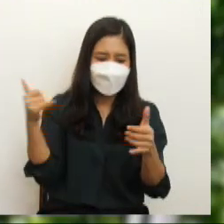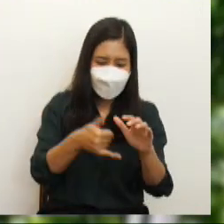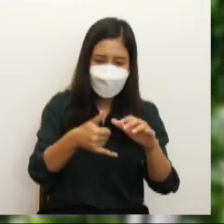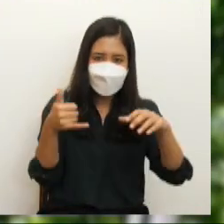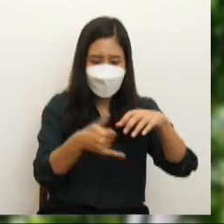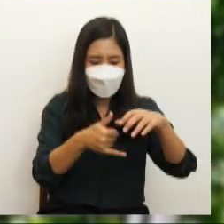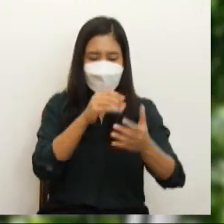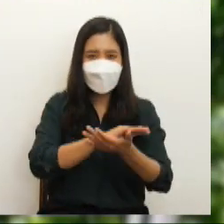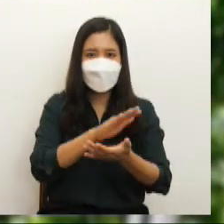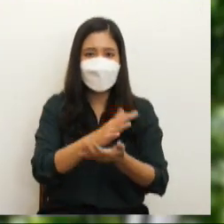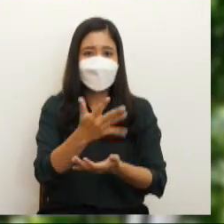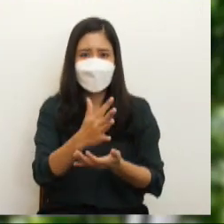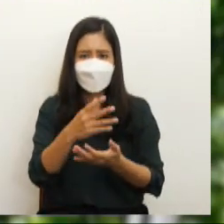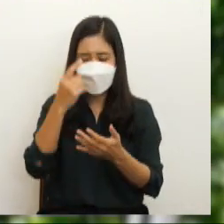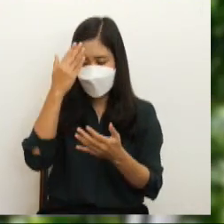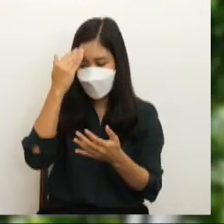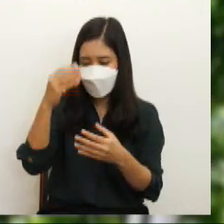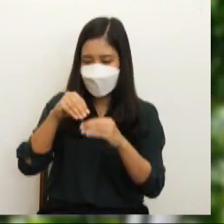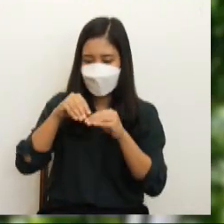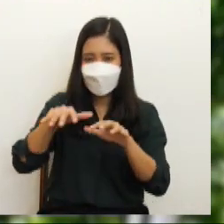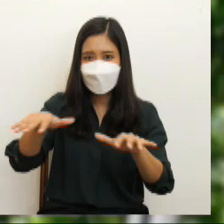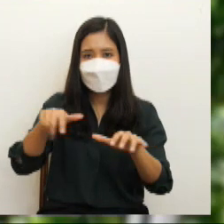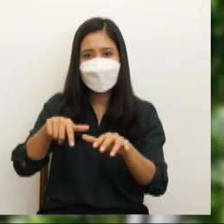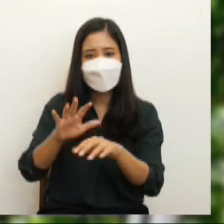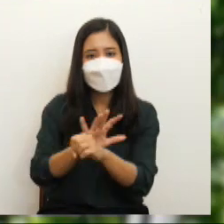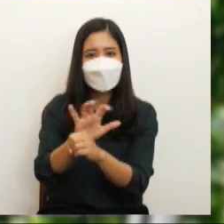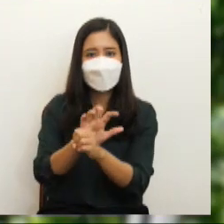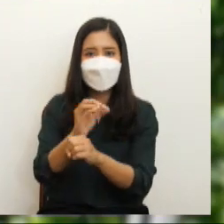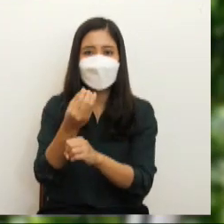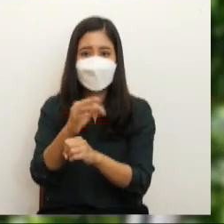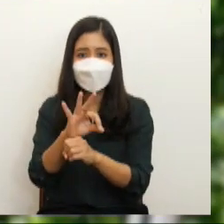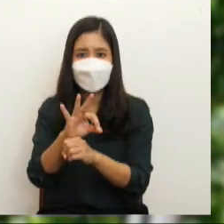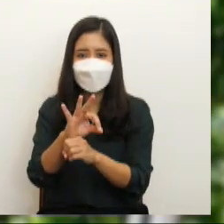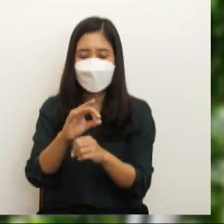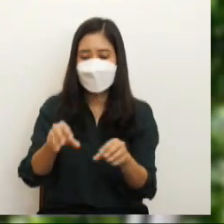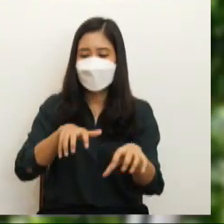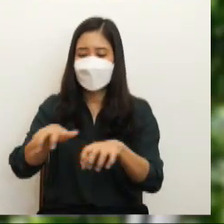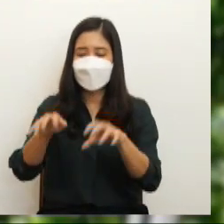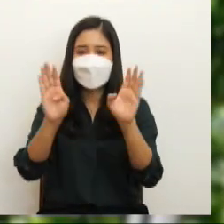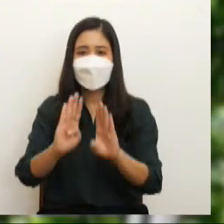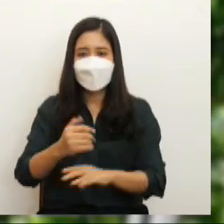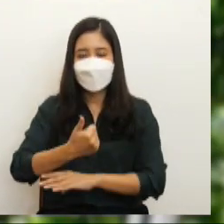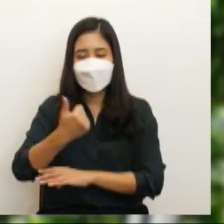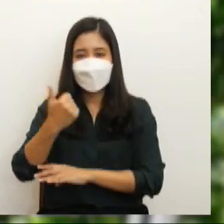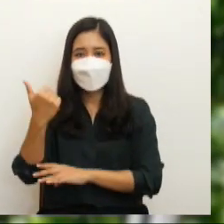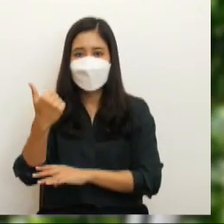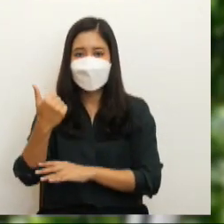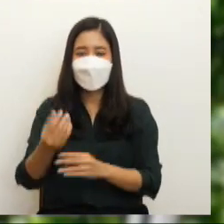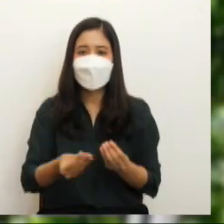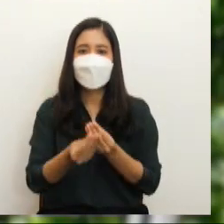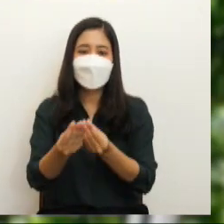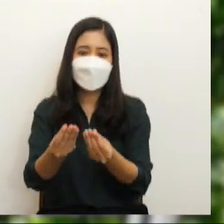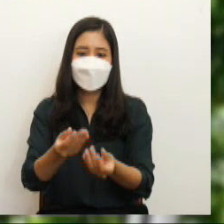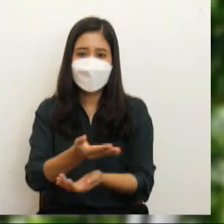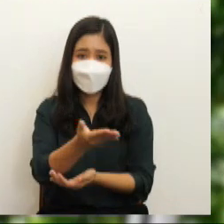ฉุกเฉินฉับพลันเราต้องพร้อมที่จะจัดการเรียนการสอนในรูปแบบอื่นได้ทันท่วงทีก็ขอให้ทุก